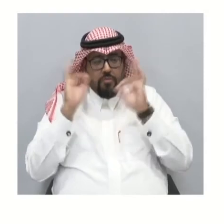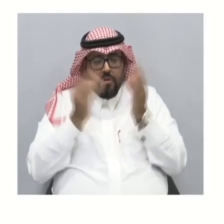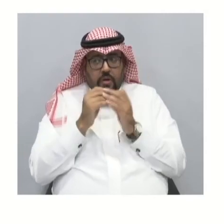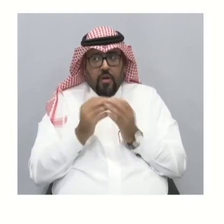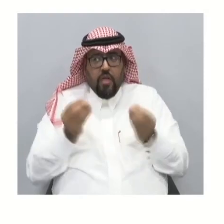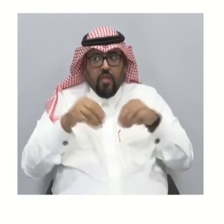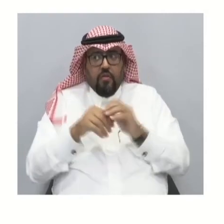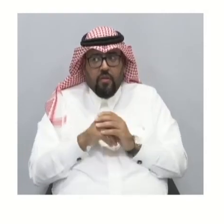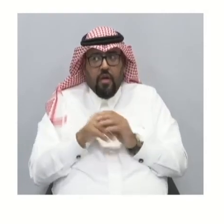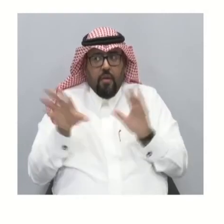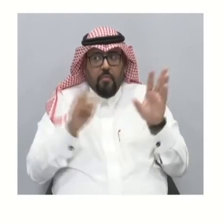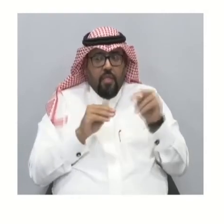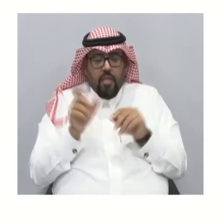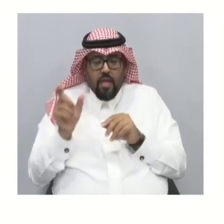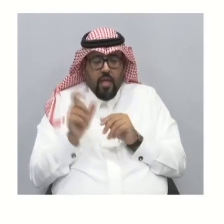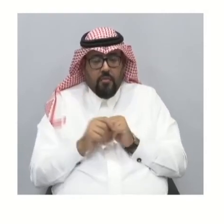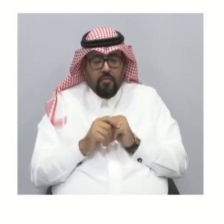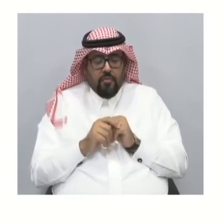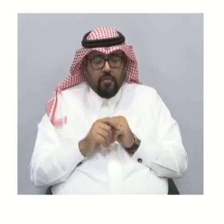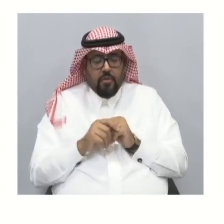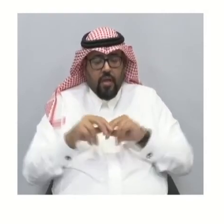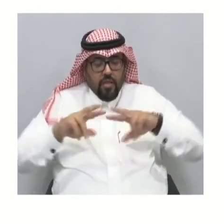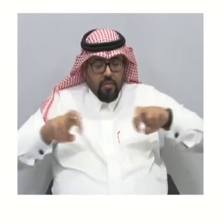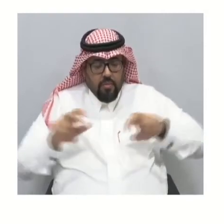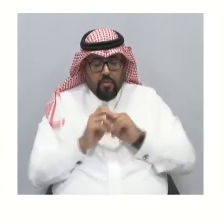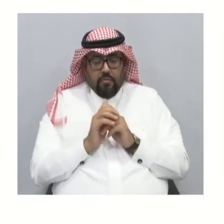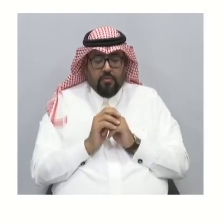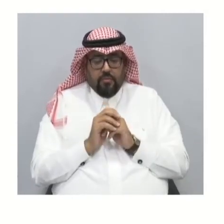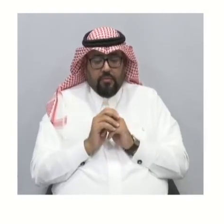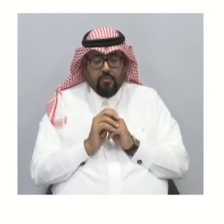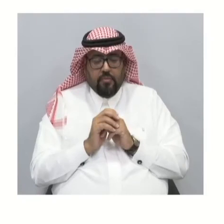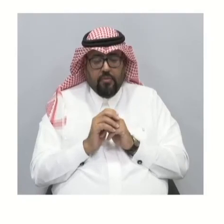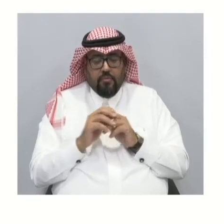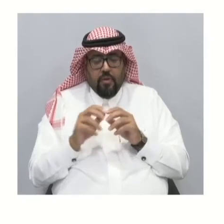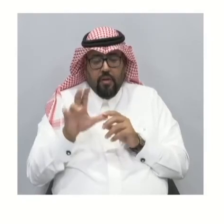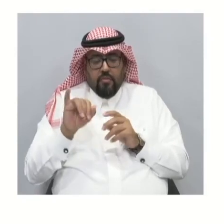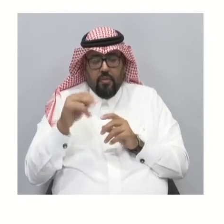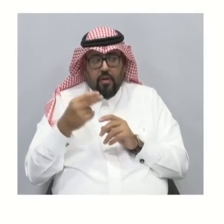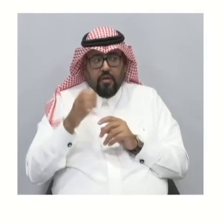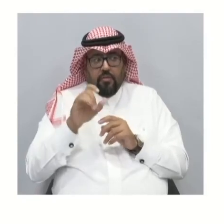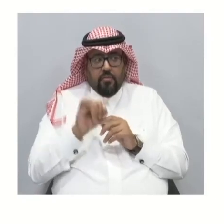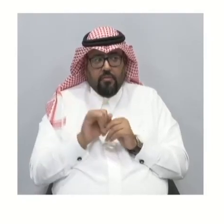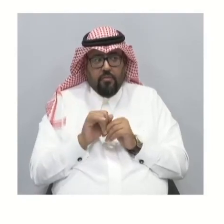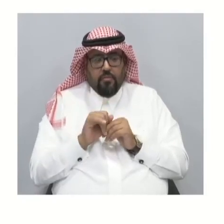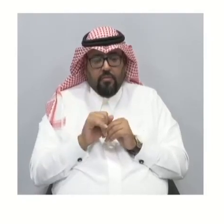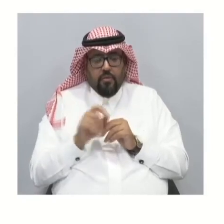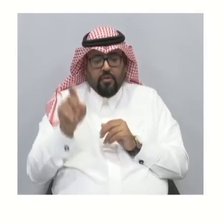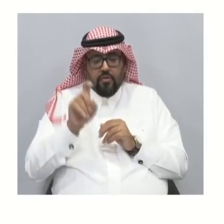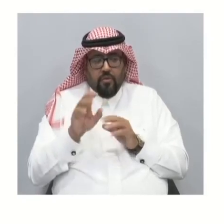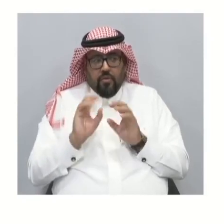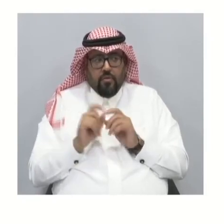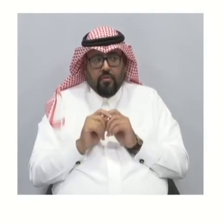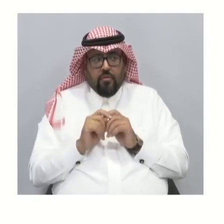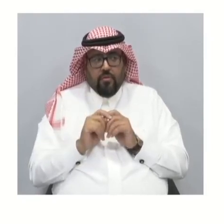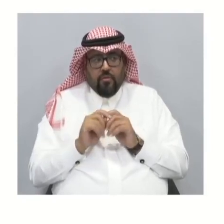إلى بعض الكلمات التي تريد البحث تبحث عنها في المعاجم حتى يفهم النص فهما كاملا. هنا طريقة القراءة